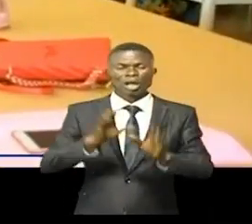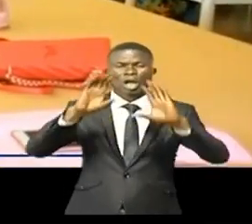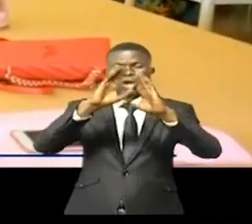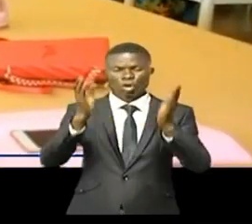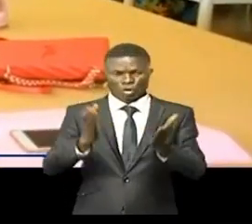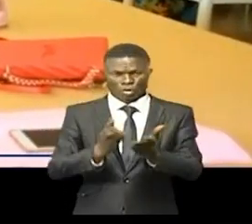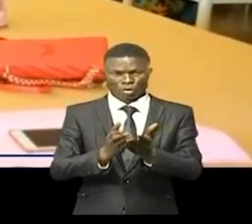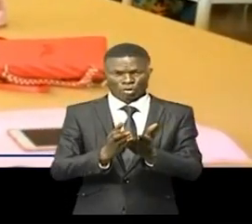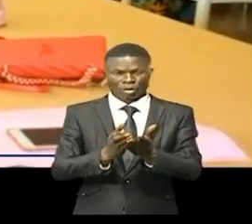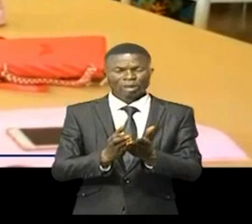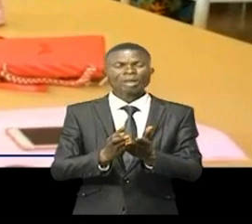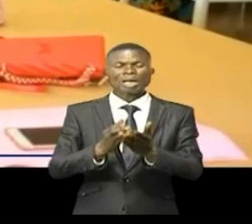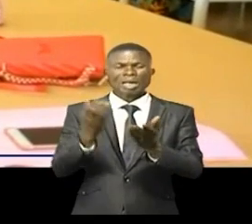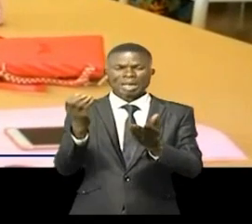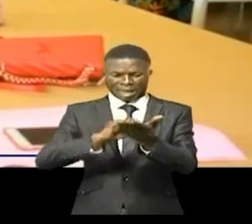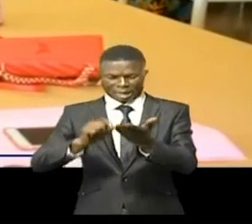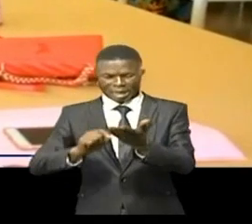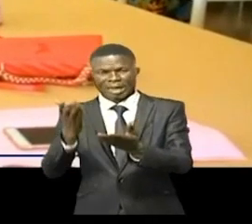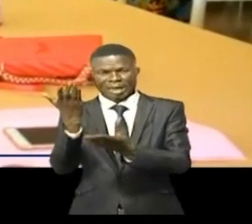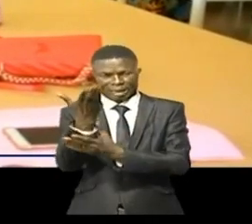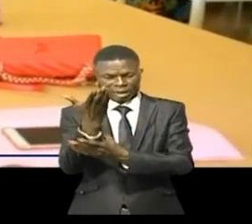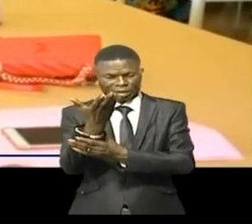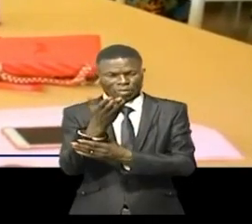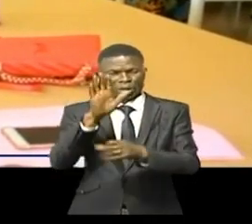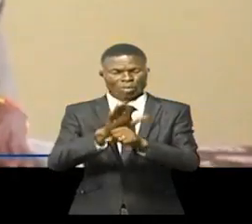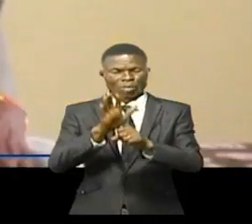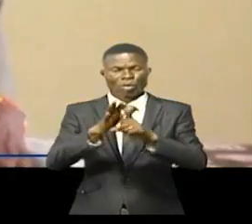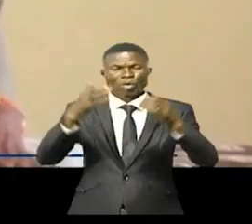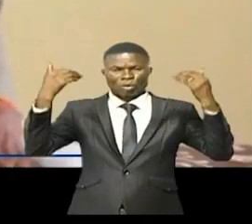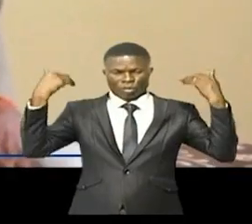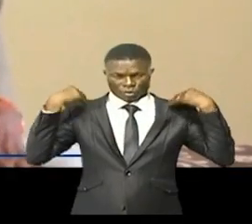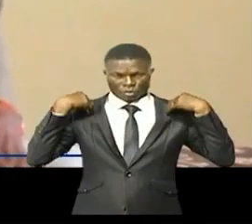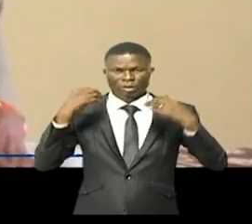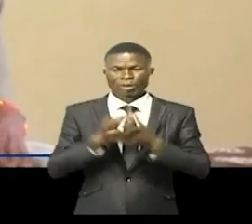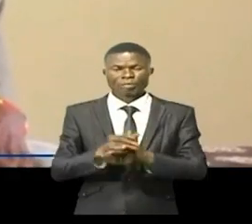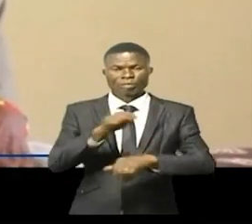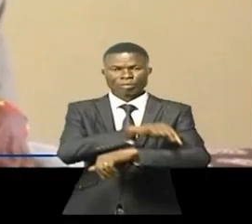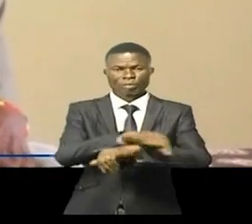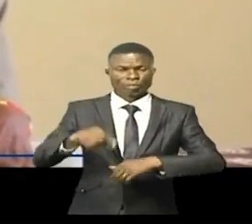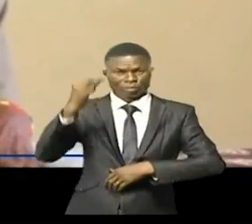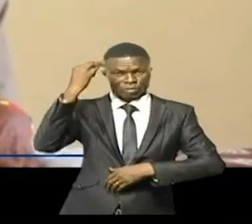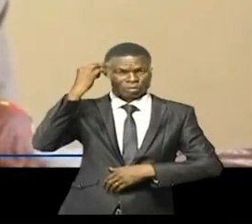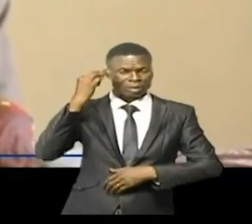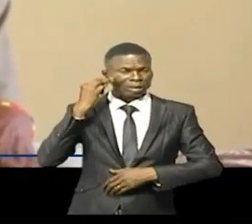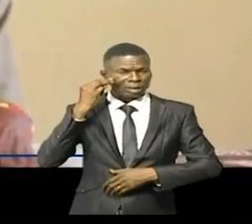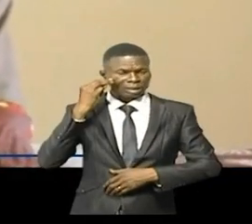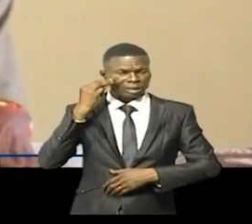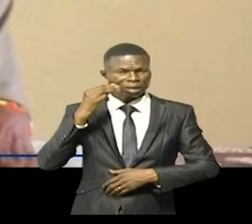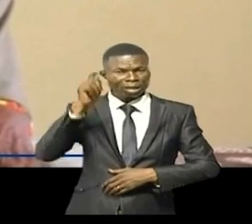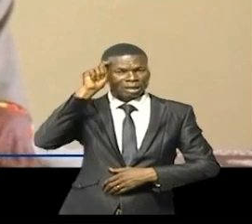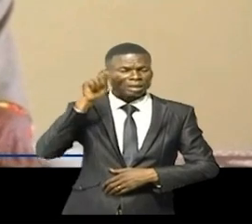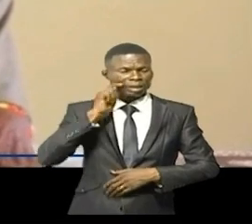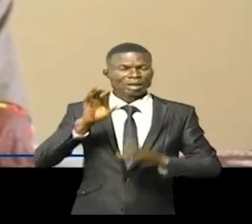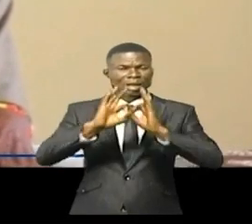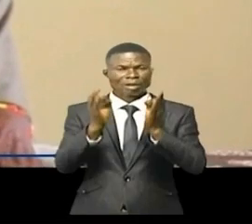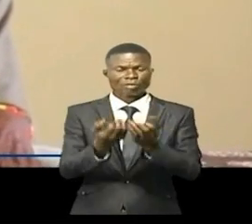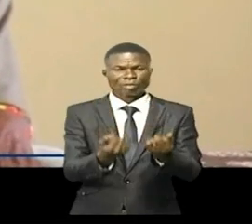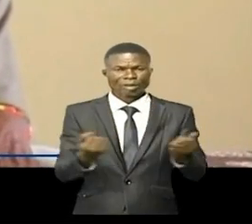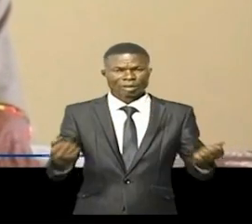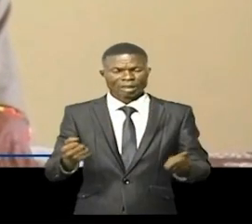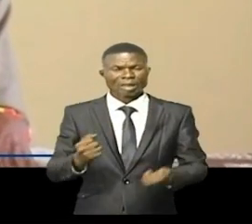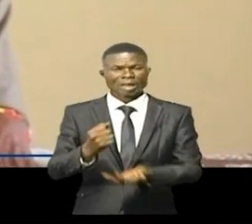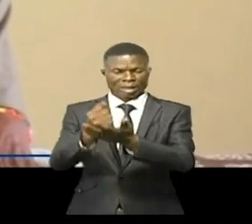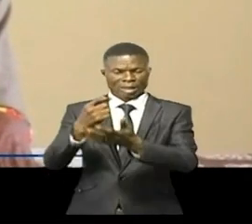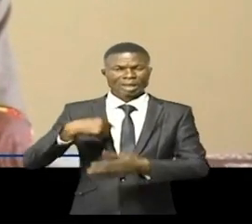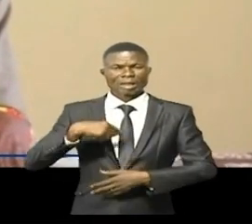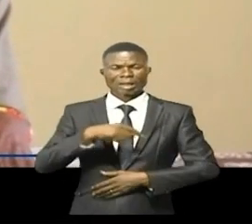formulé des recommandations à l'endroit des différentes autorités. Le ministère du Genre, Famille et Enfants doit nous faciliter